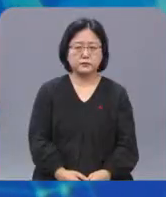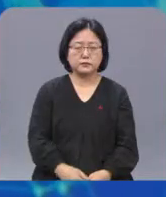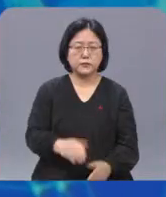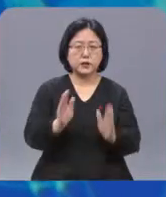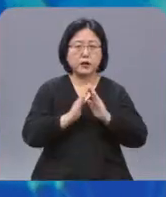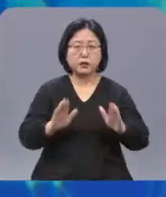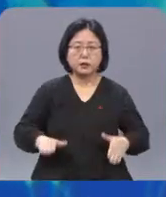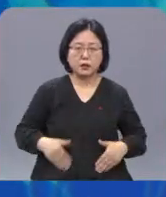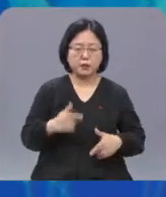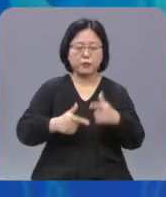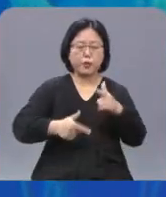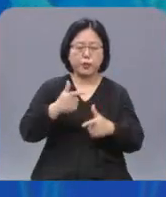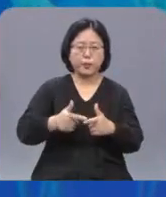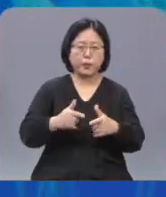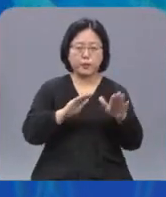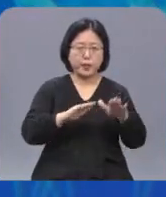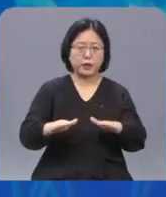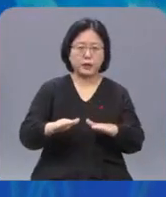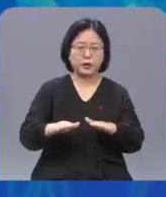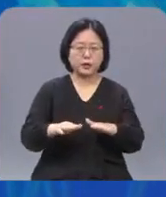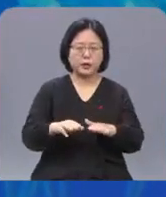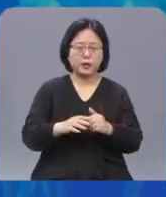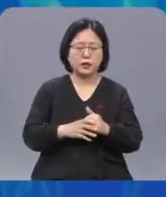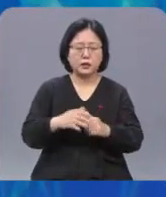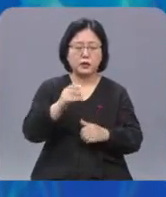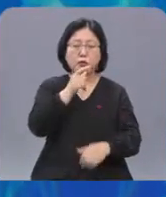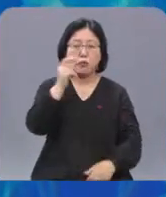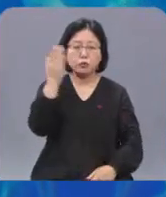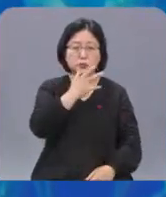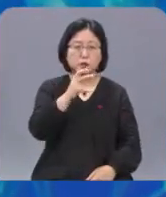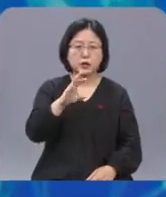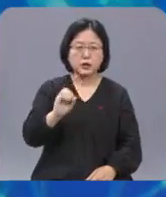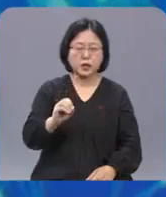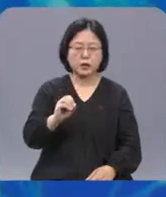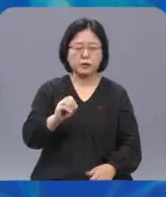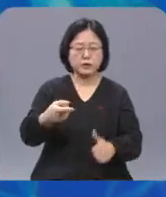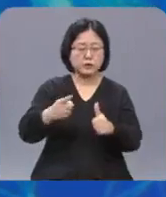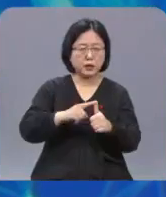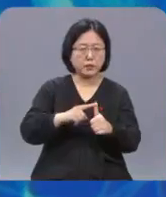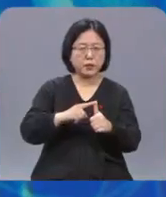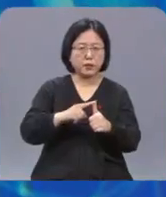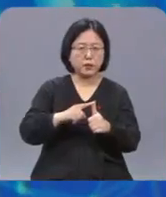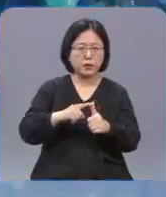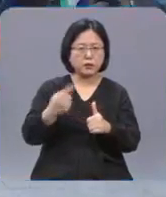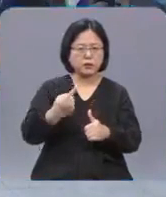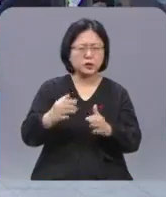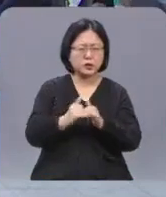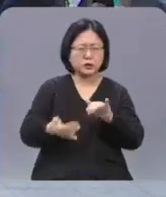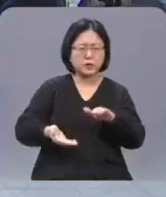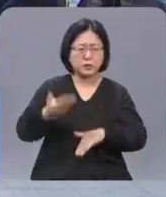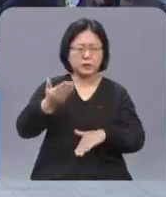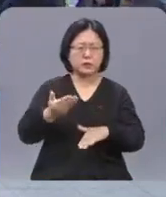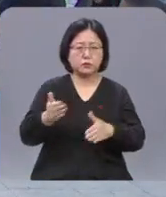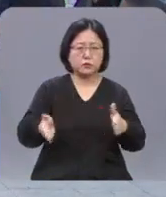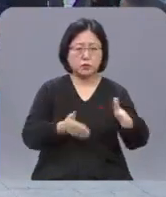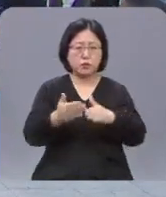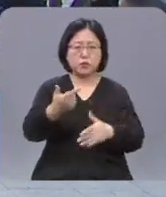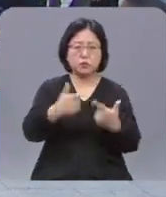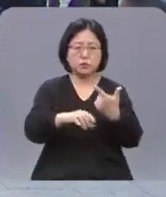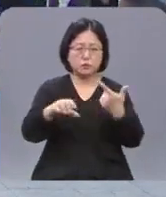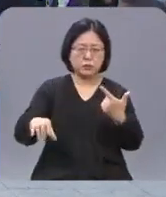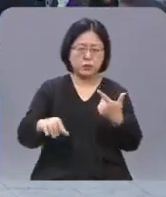전라남도는 목포 해상쇼와 여수항일암 일출제 등 참여인원이 1000명이 넘을 것으로 예상되는 돈의